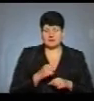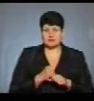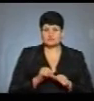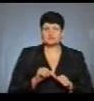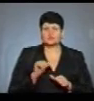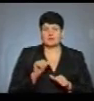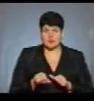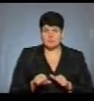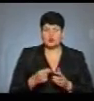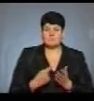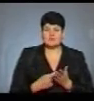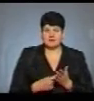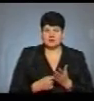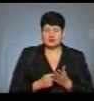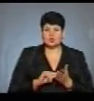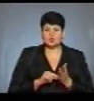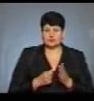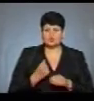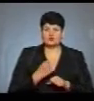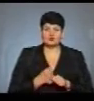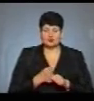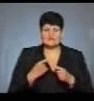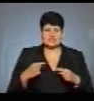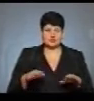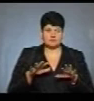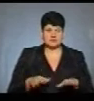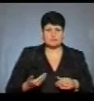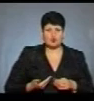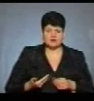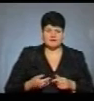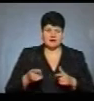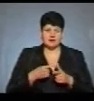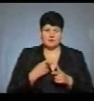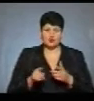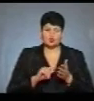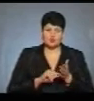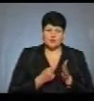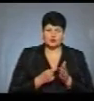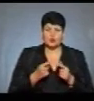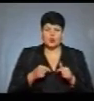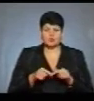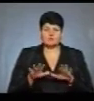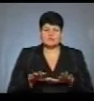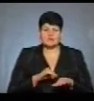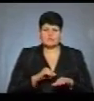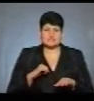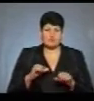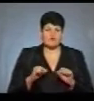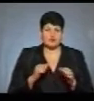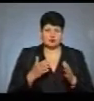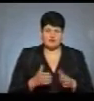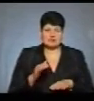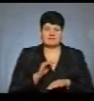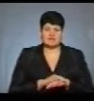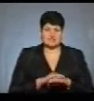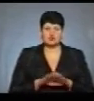то підтверджується довідкою з роботи з іншого місця проживання або довідкою з органу місцевого самоврядування з